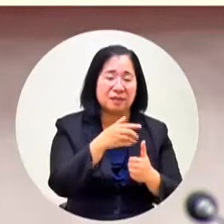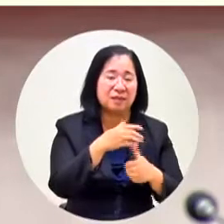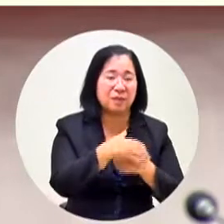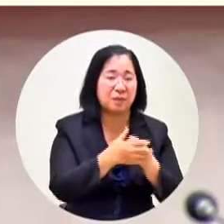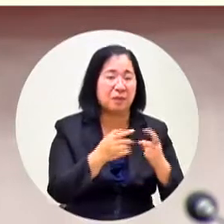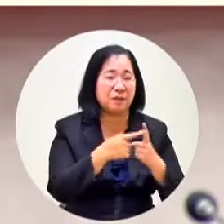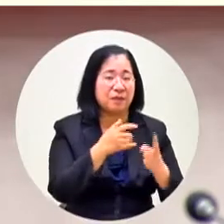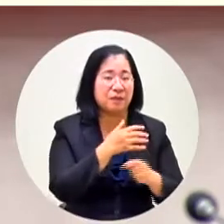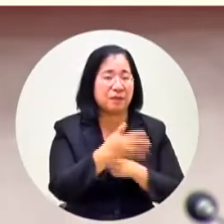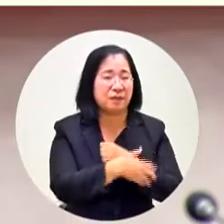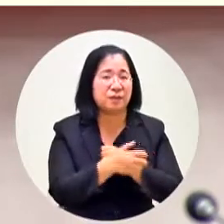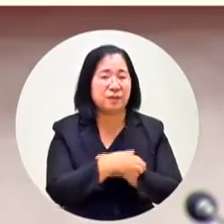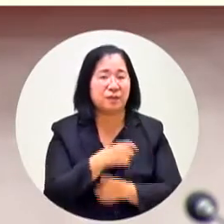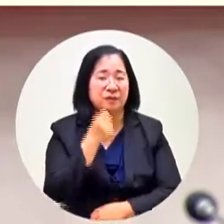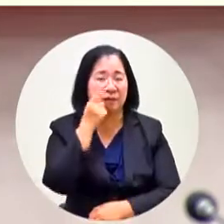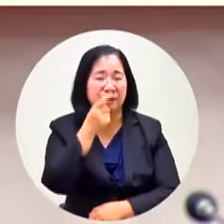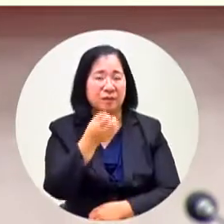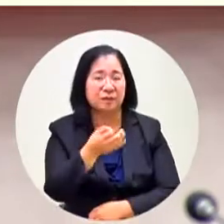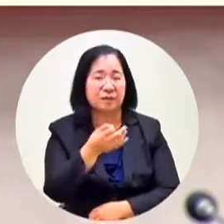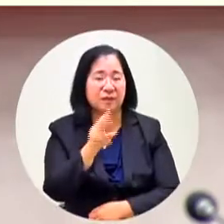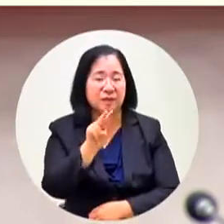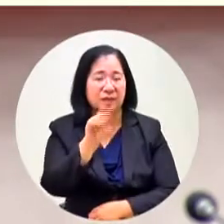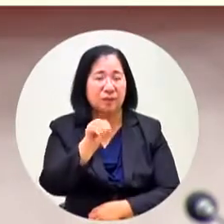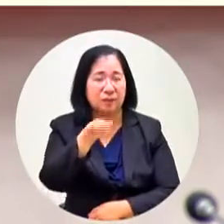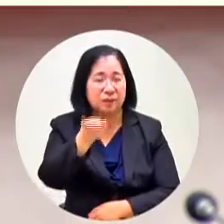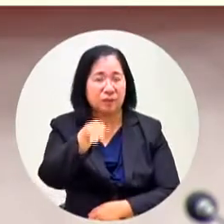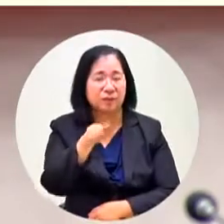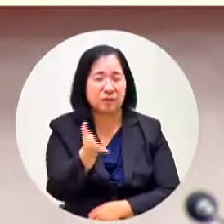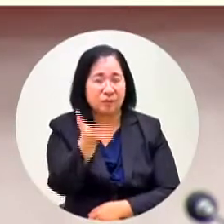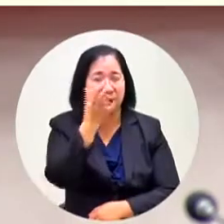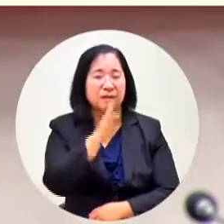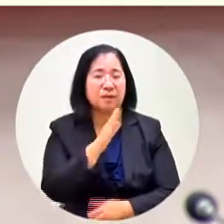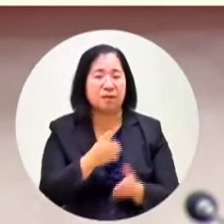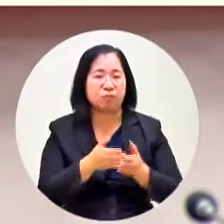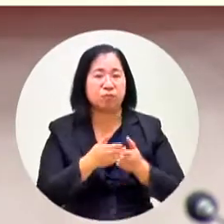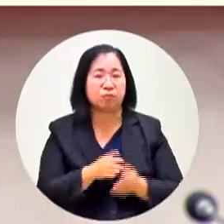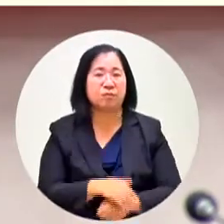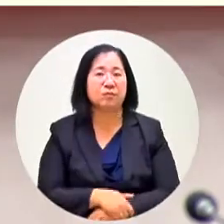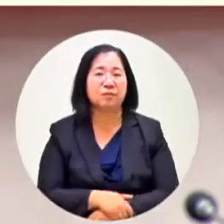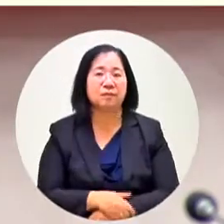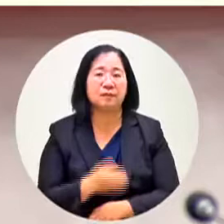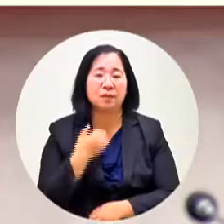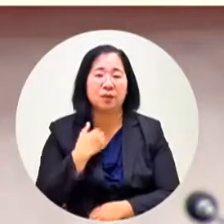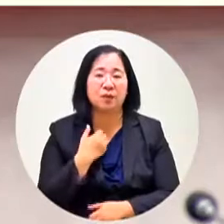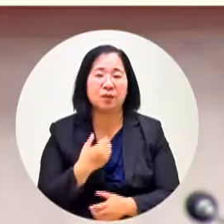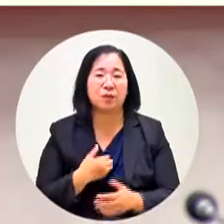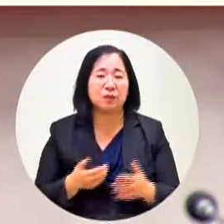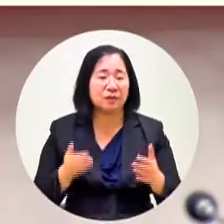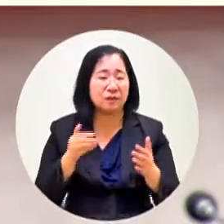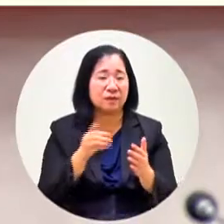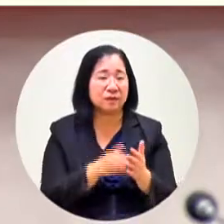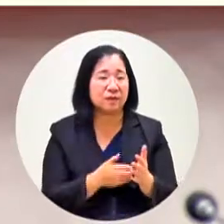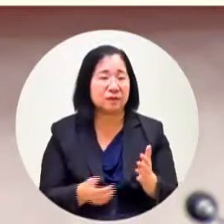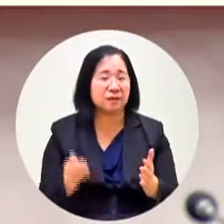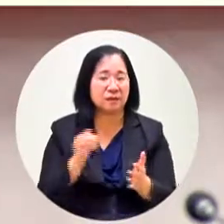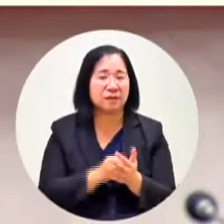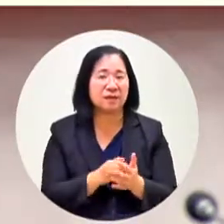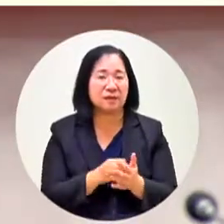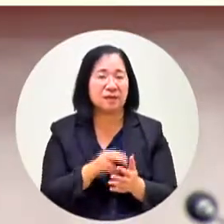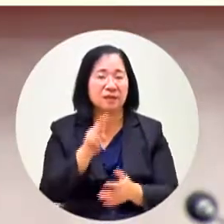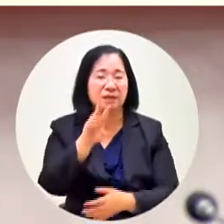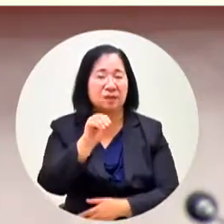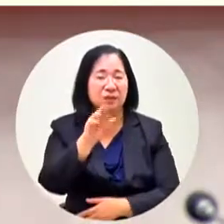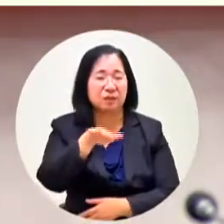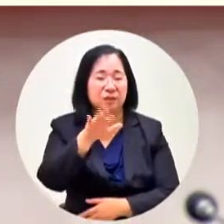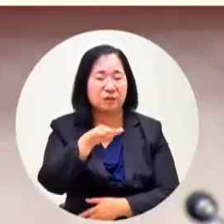部准公共幼儿园的时候，当时他就有特别在我们的第2大项的要件的第2项里面，我们这个